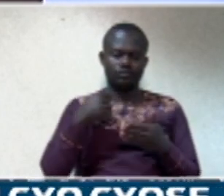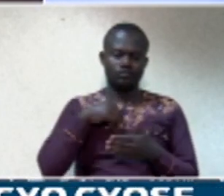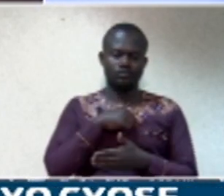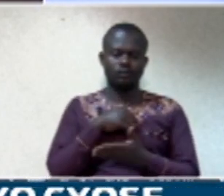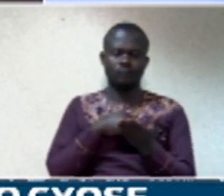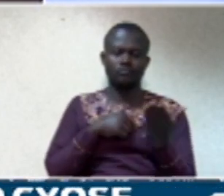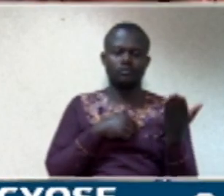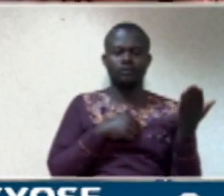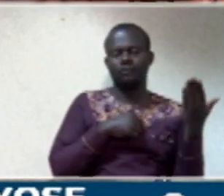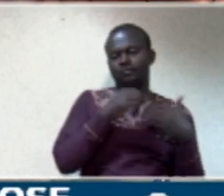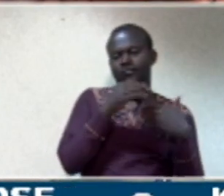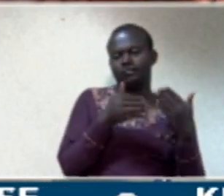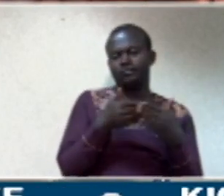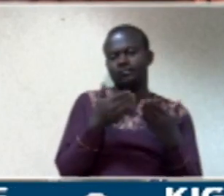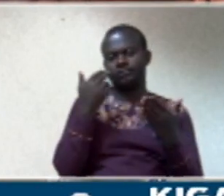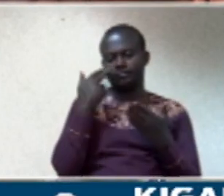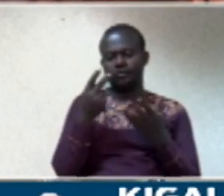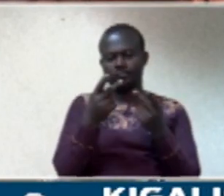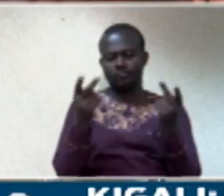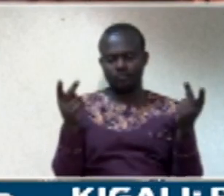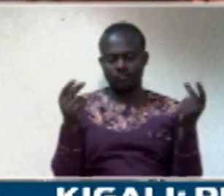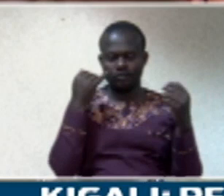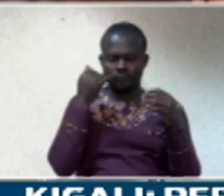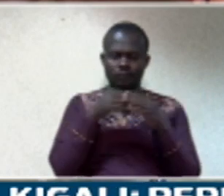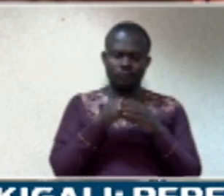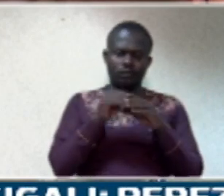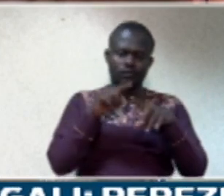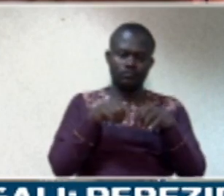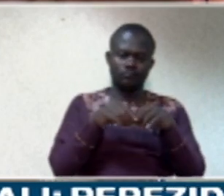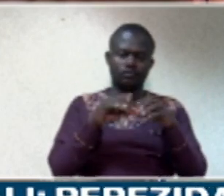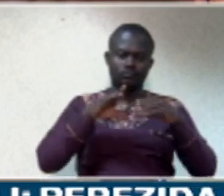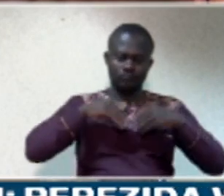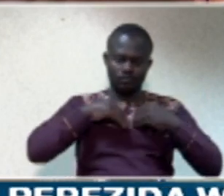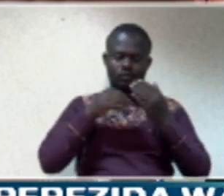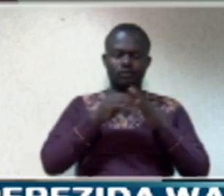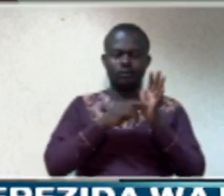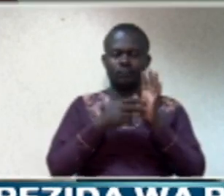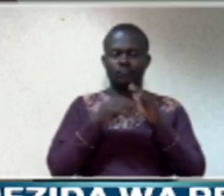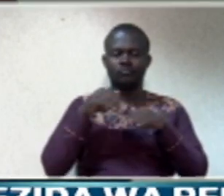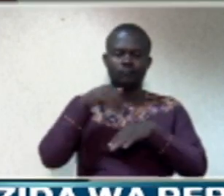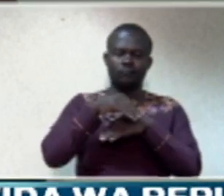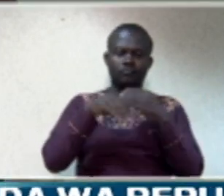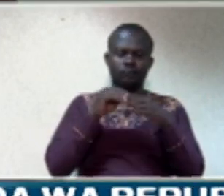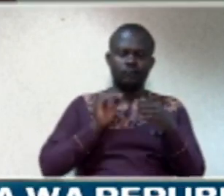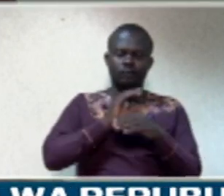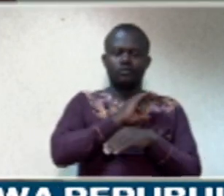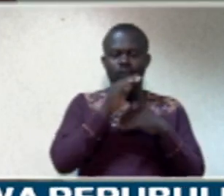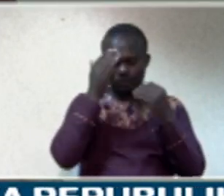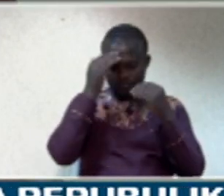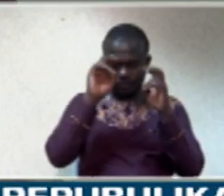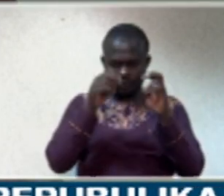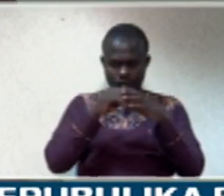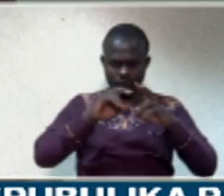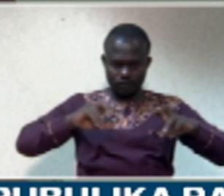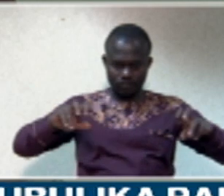ryawo ku nteko rusange y'umutwe w'abadepite iyo ishingiro ryemewe umushinga woherezwa muri komisiyo kugira ngo